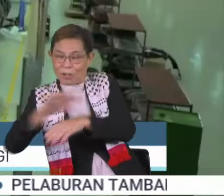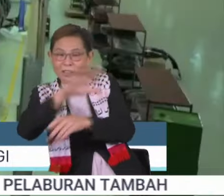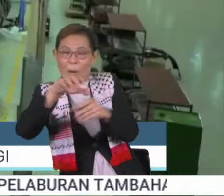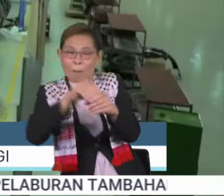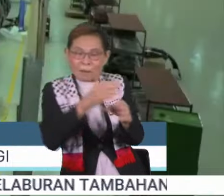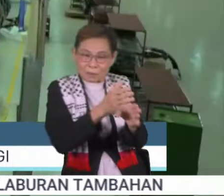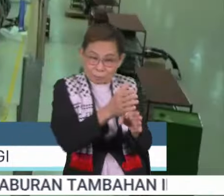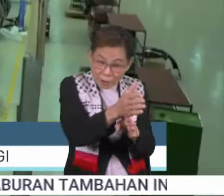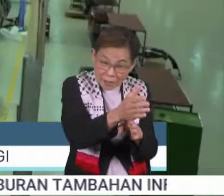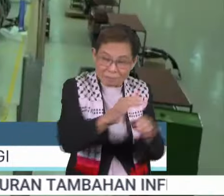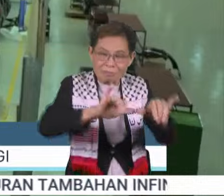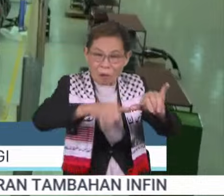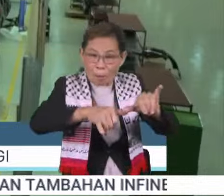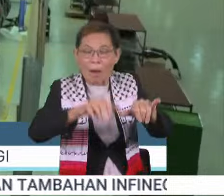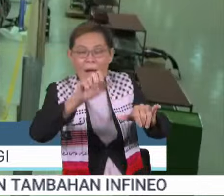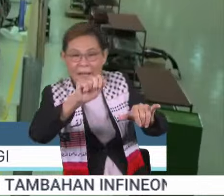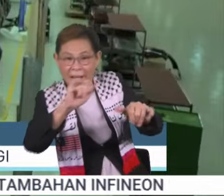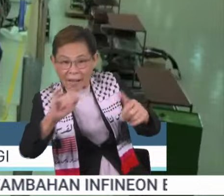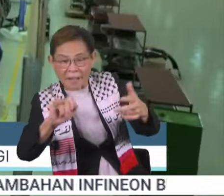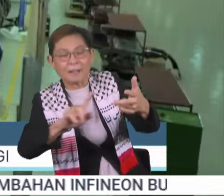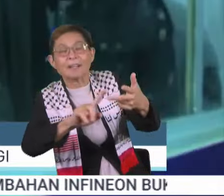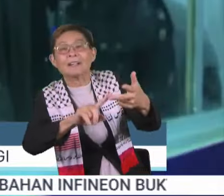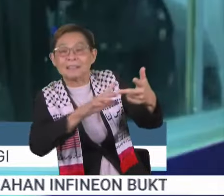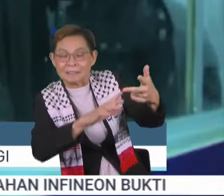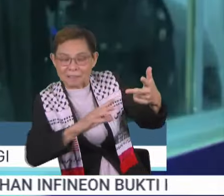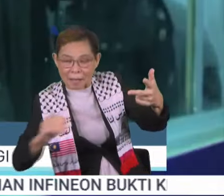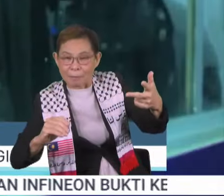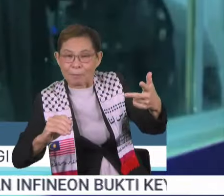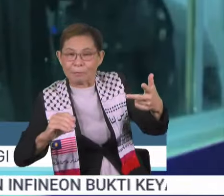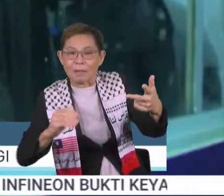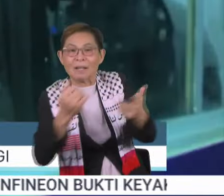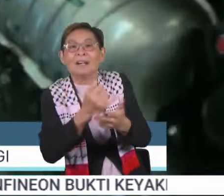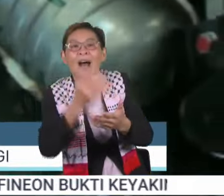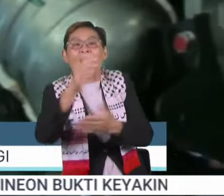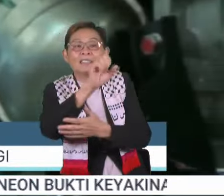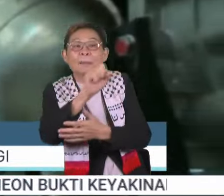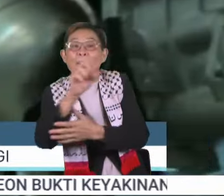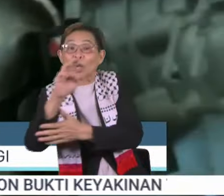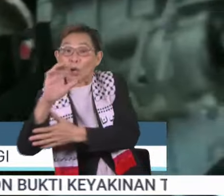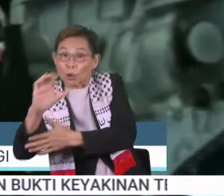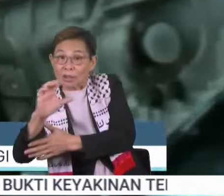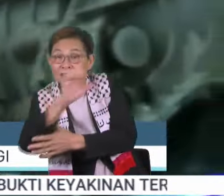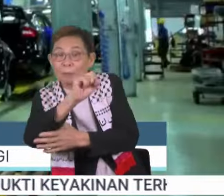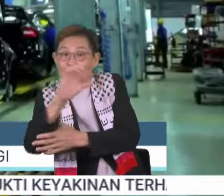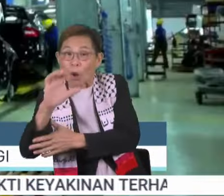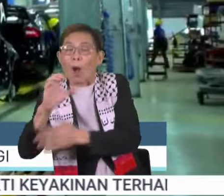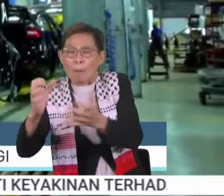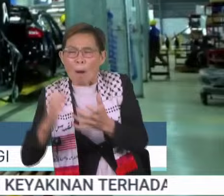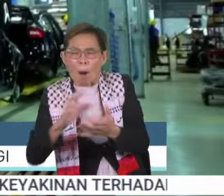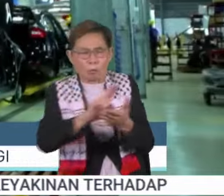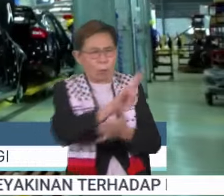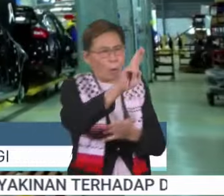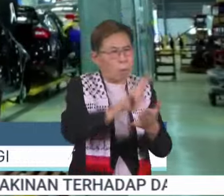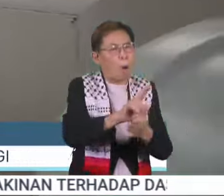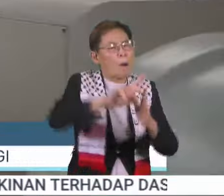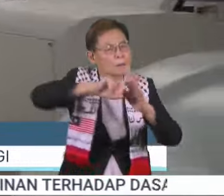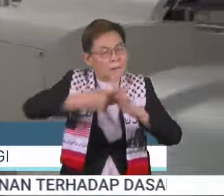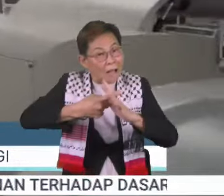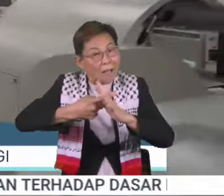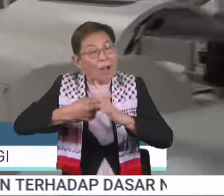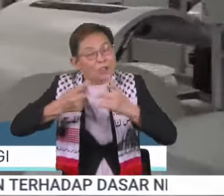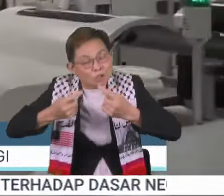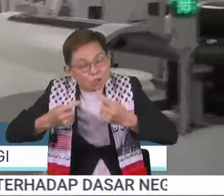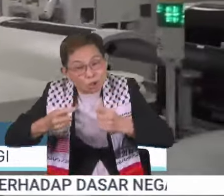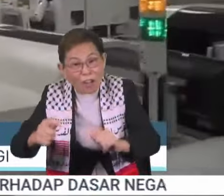bidang kejuruteraan kecerdasan buatan, AI dan semikonduktor. Oleh itu, beliau mahu universiti menggerakkan